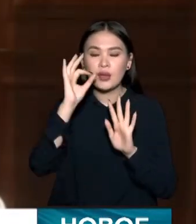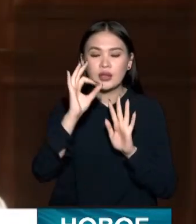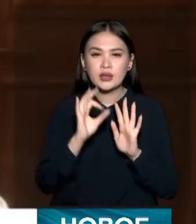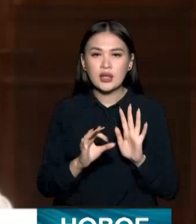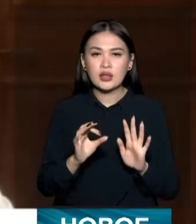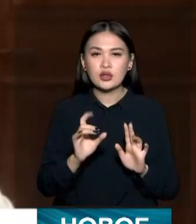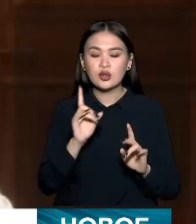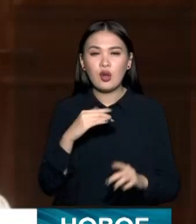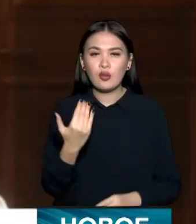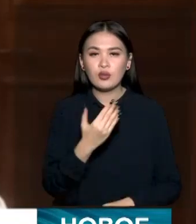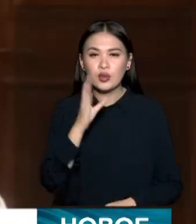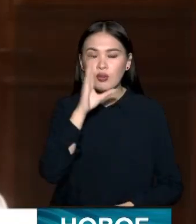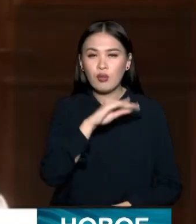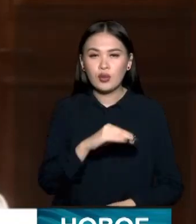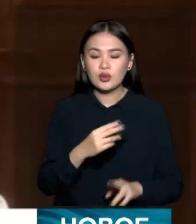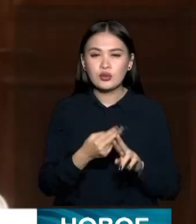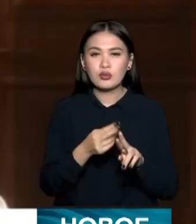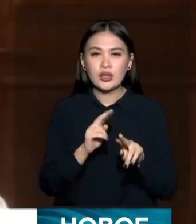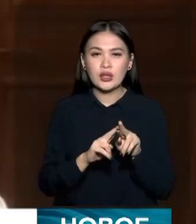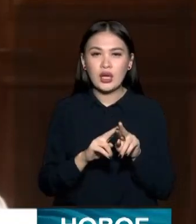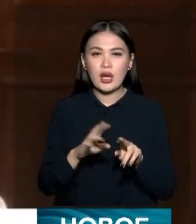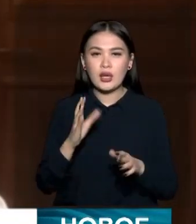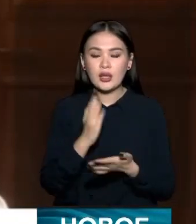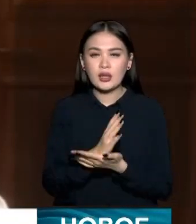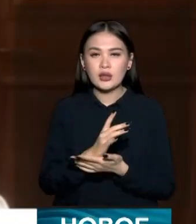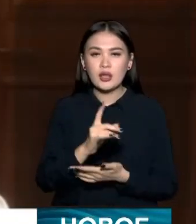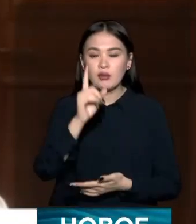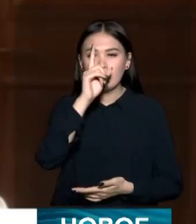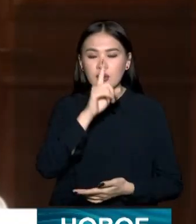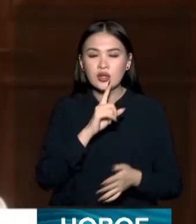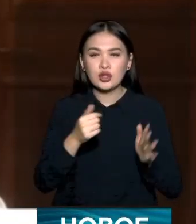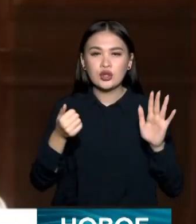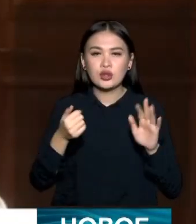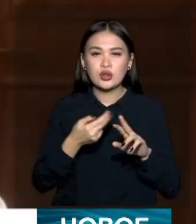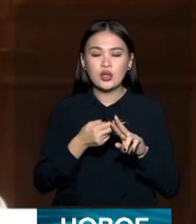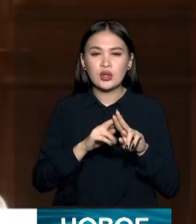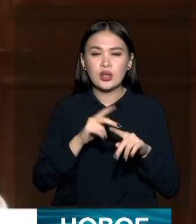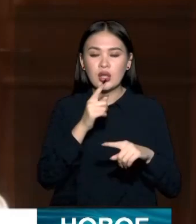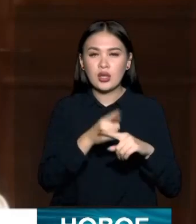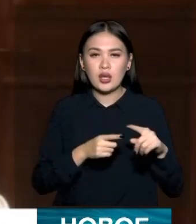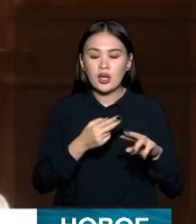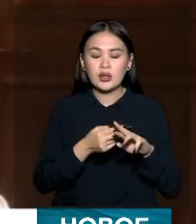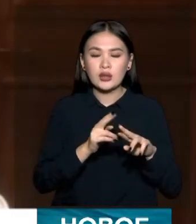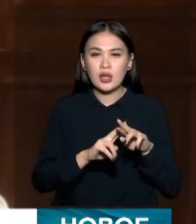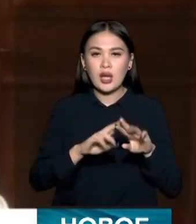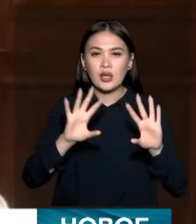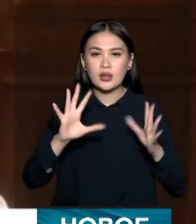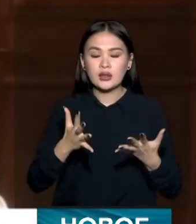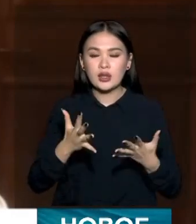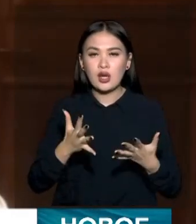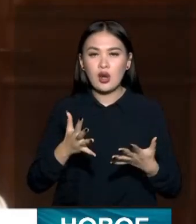имеем, и осталось еще вот полтора месяца до конца года, посмотрим, чем год закончится. Но если мы год закончим